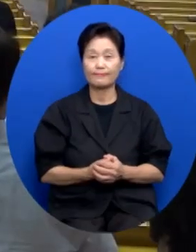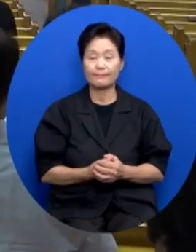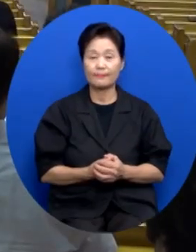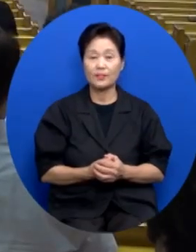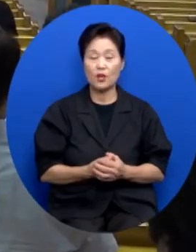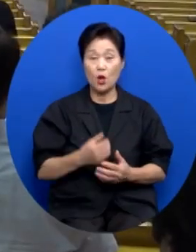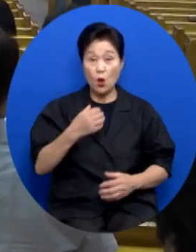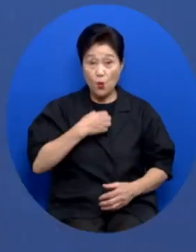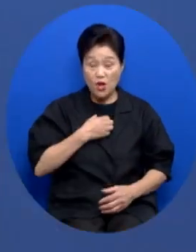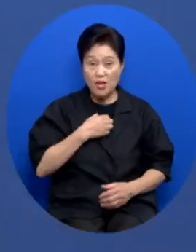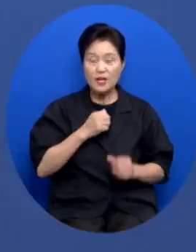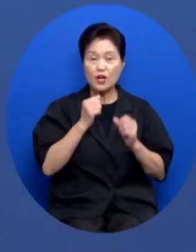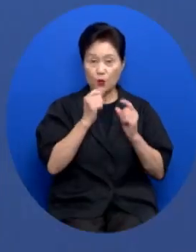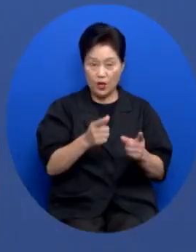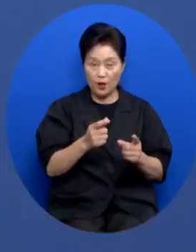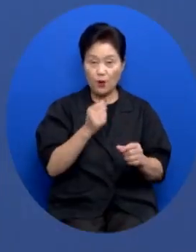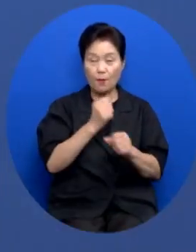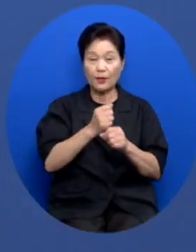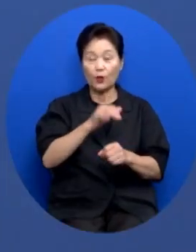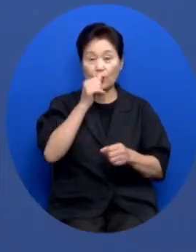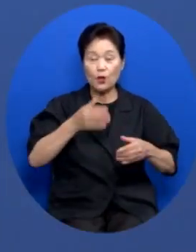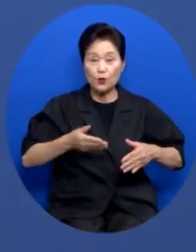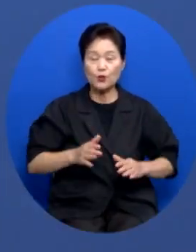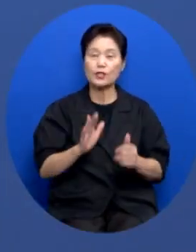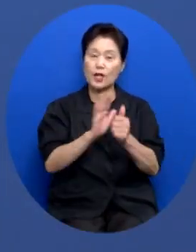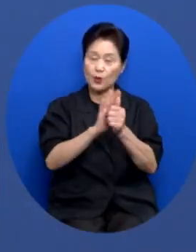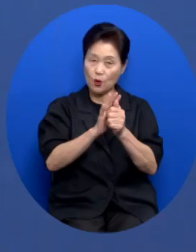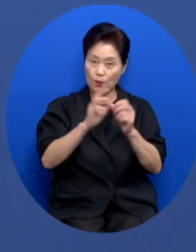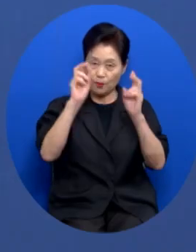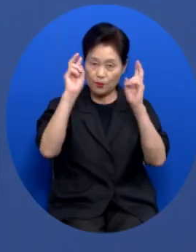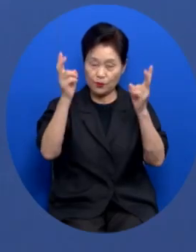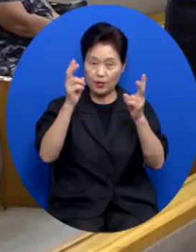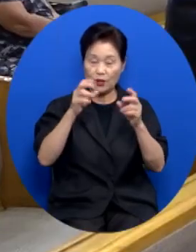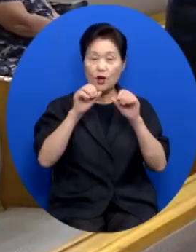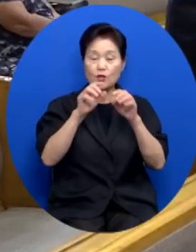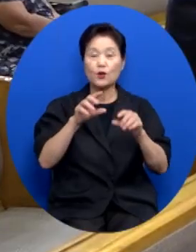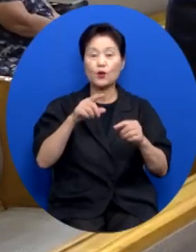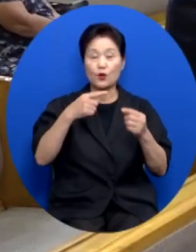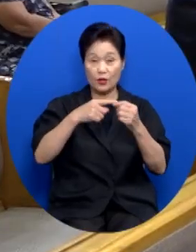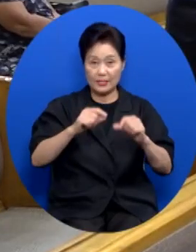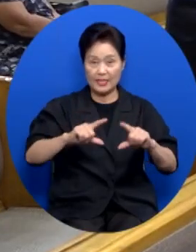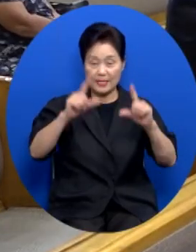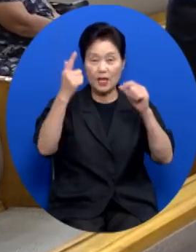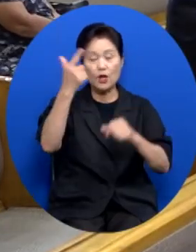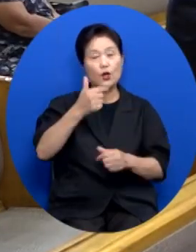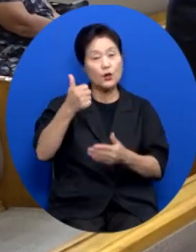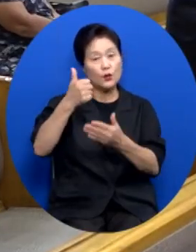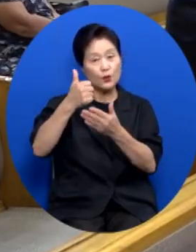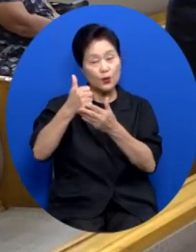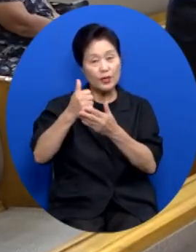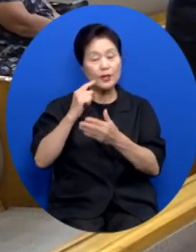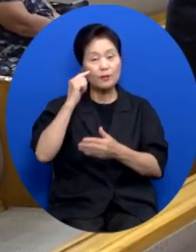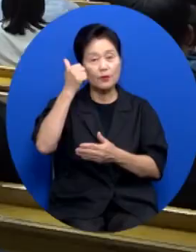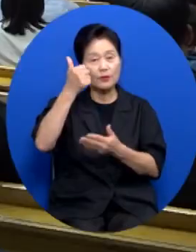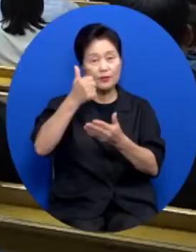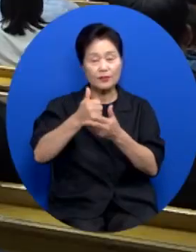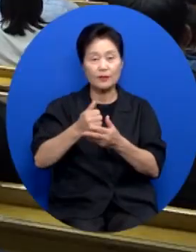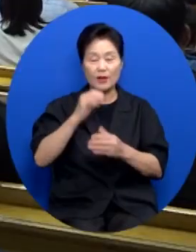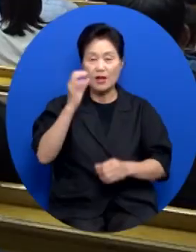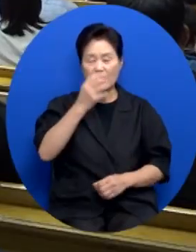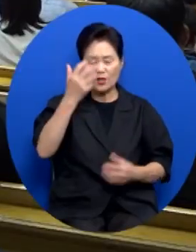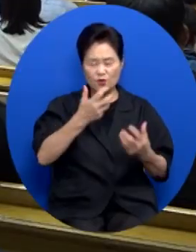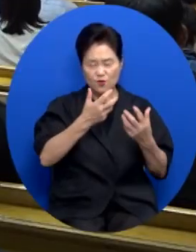위기를 기회로 만드는 출산 돌봄이란 주제로 열린 선교대회 첫날, 충북노회장 김동준 목사는